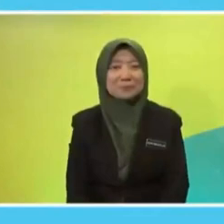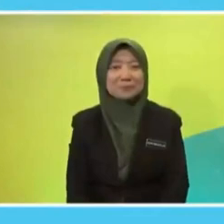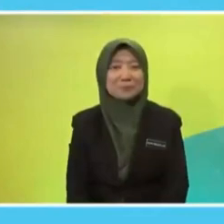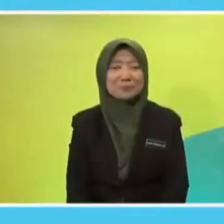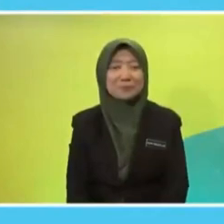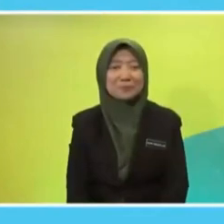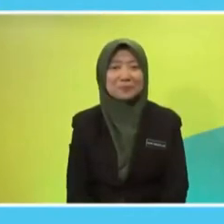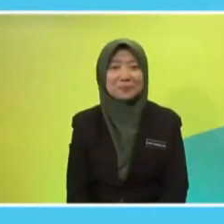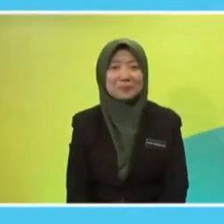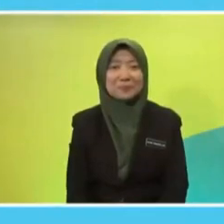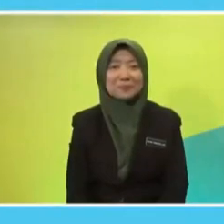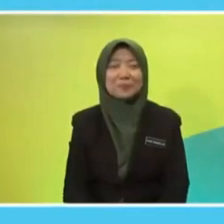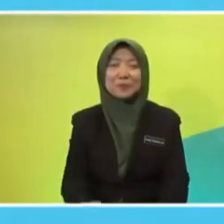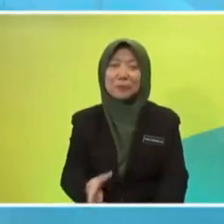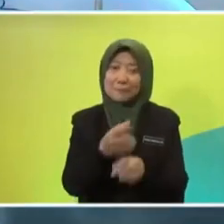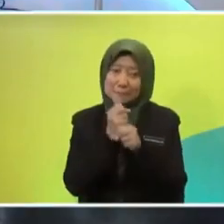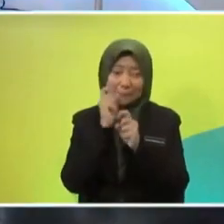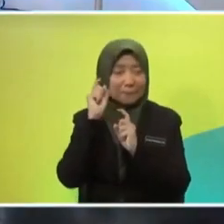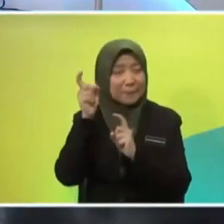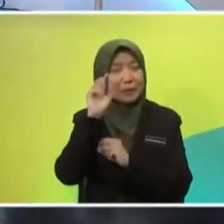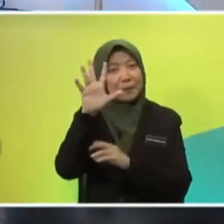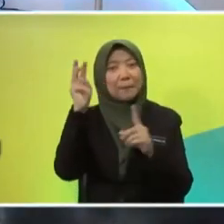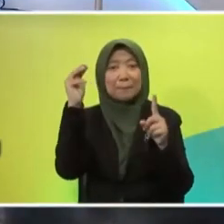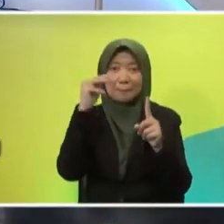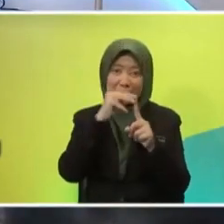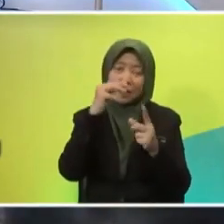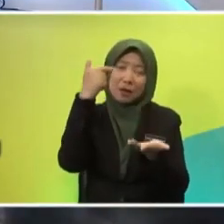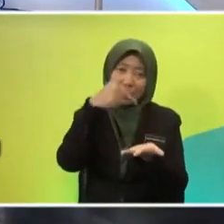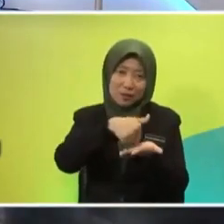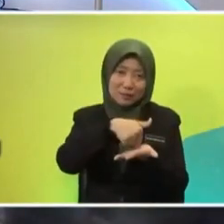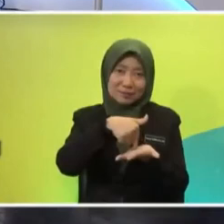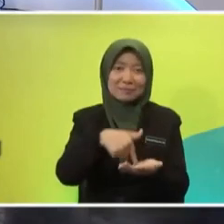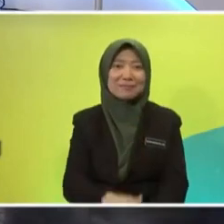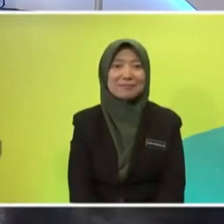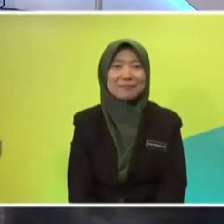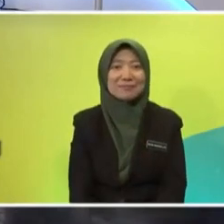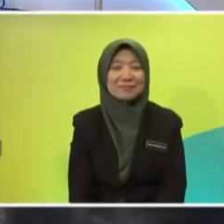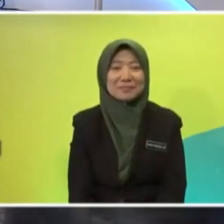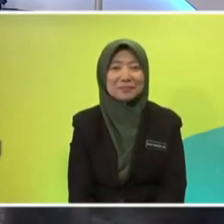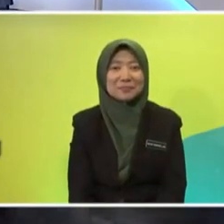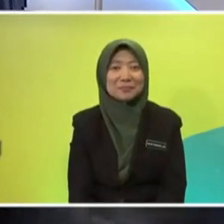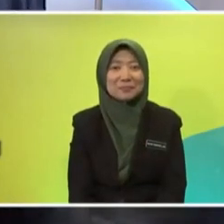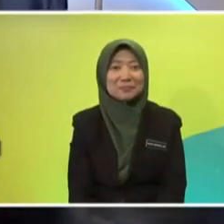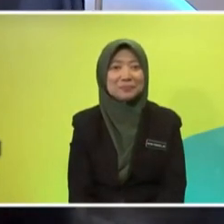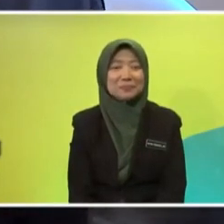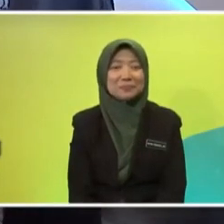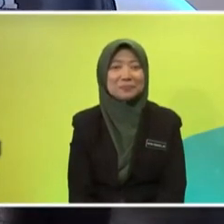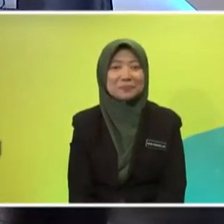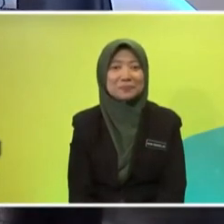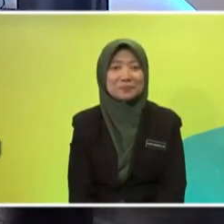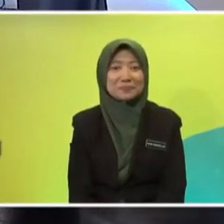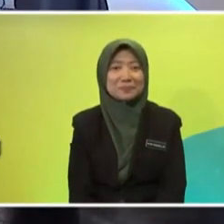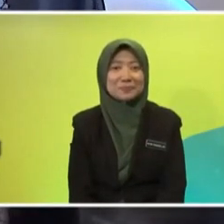token dan mewakili 5 markah untuk Cikgu Ana. Tahniah Cikgu Ana. Okey. Terima kasih. Kita